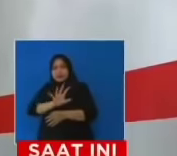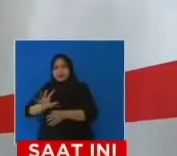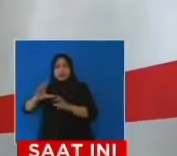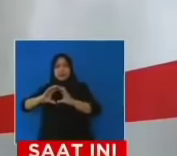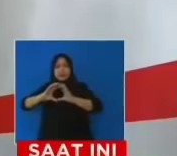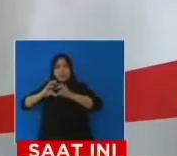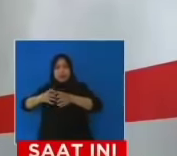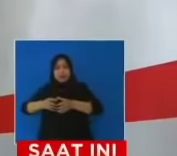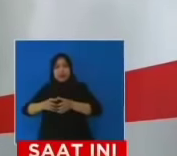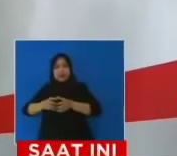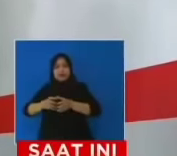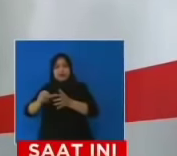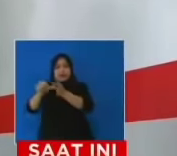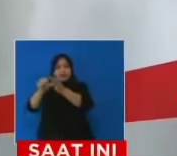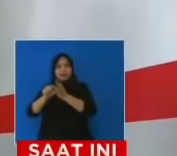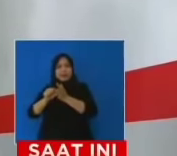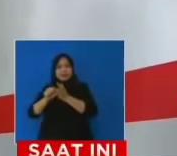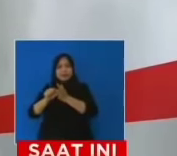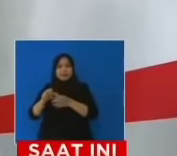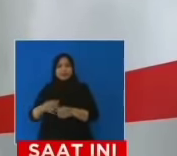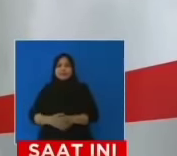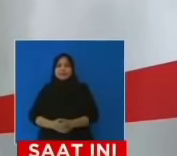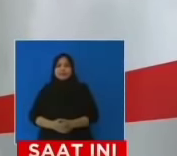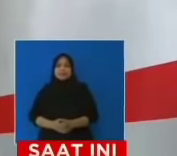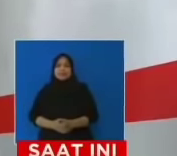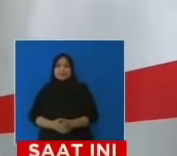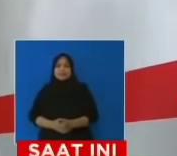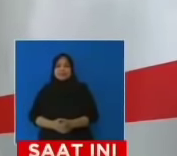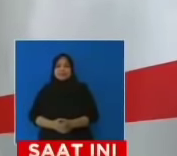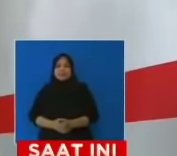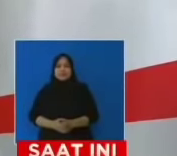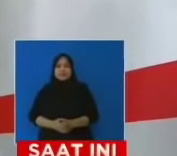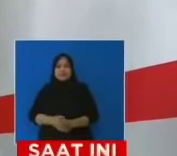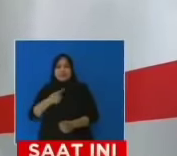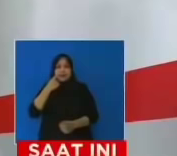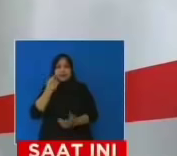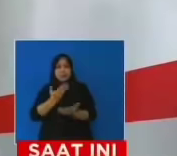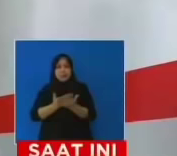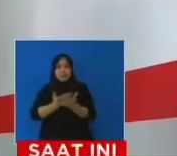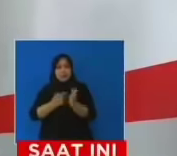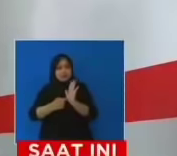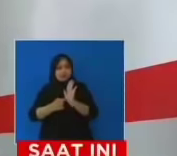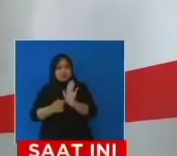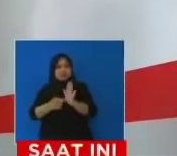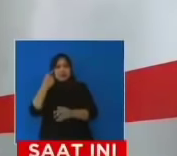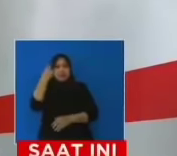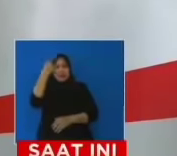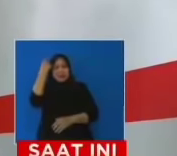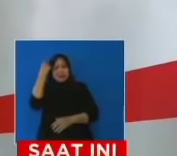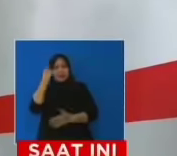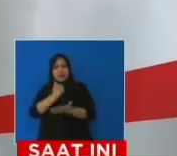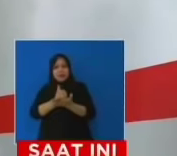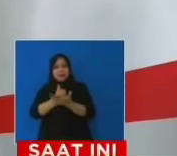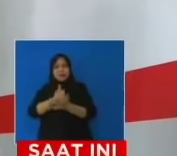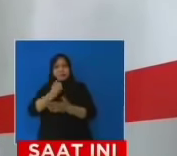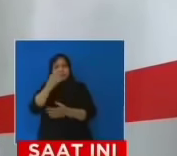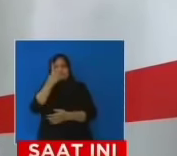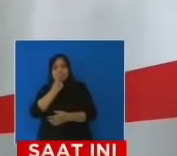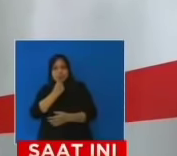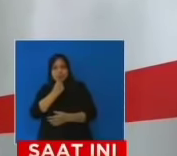yang menunjukkan bahwa kita serius, pemerintah,